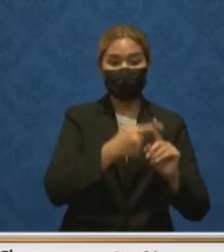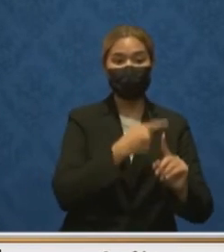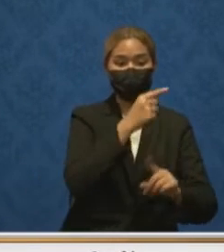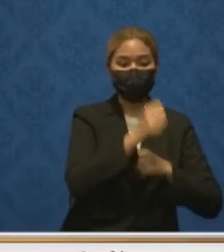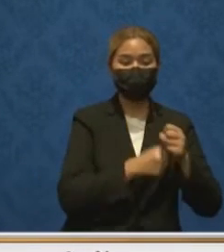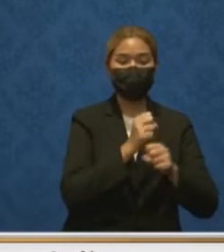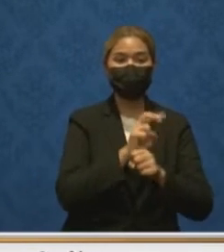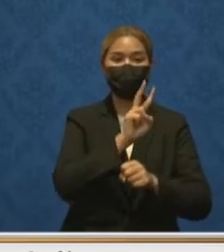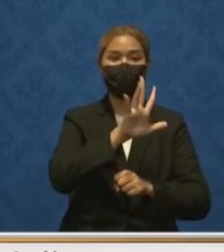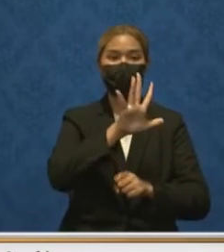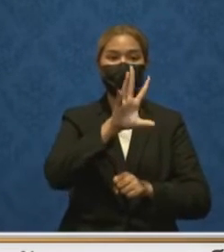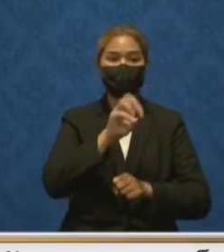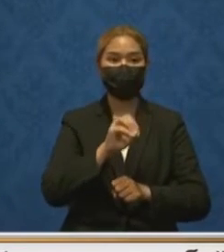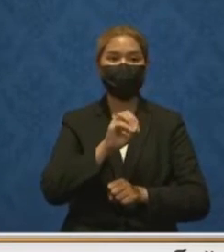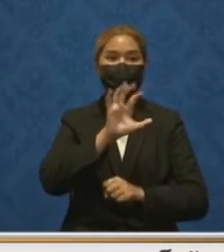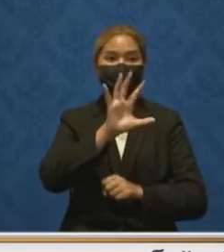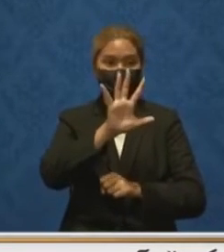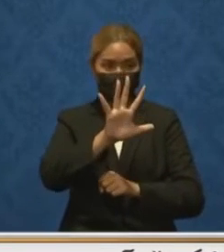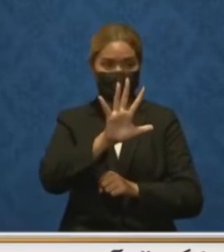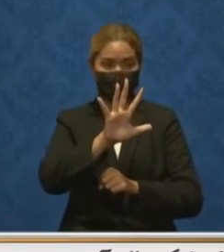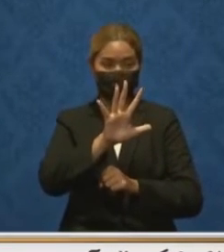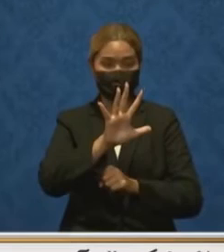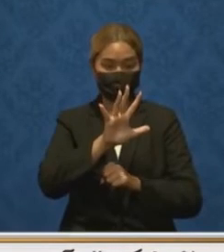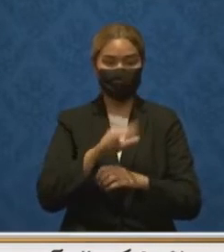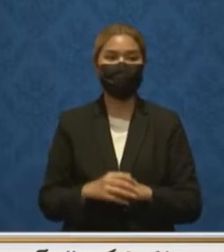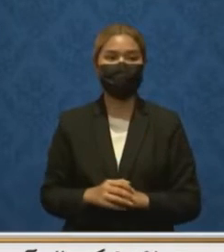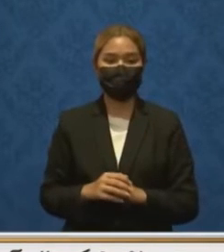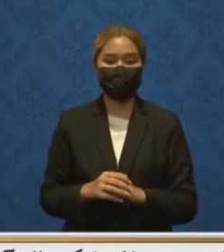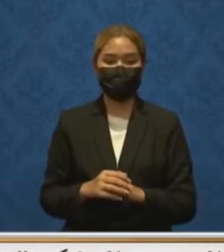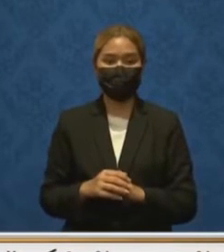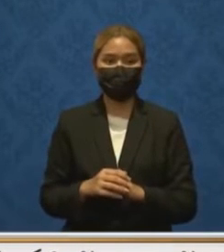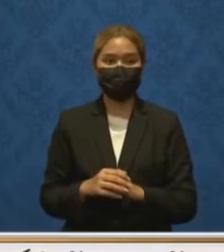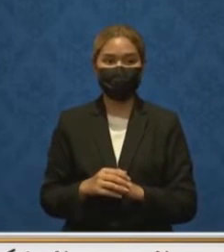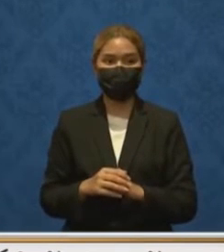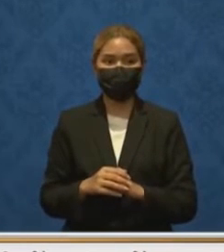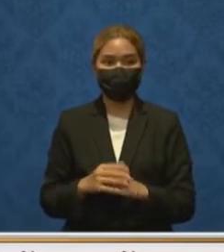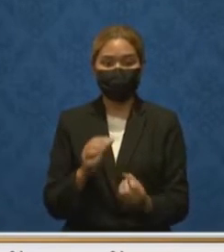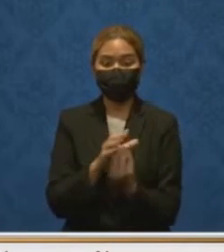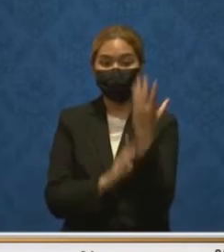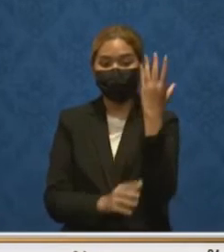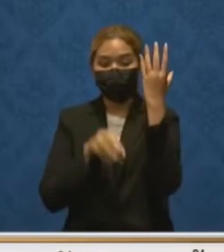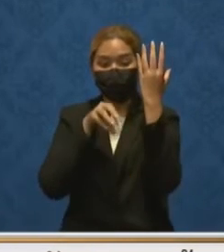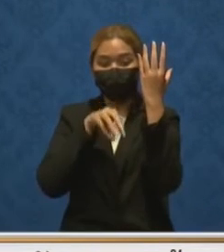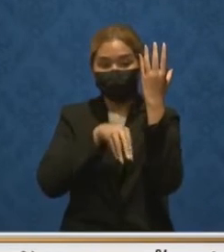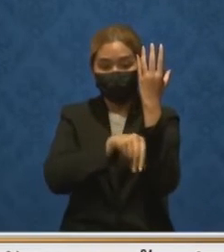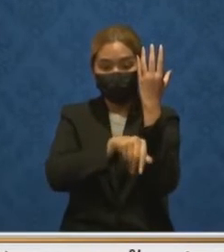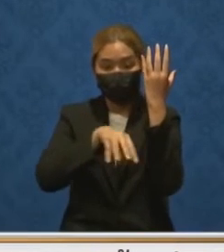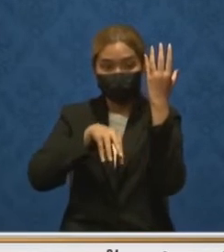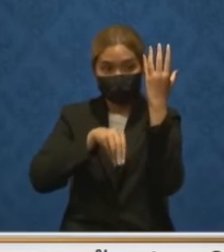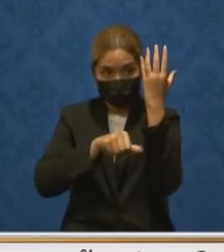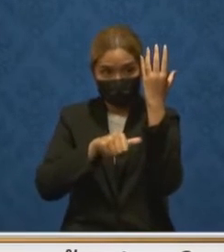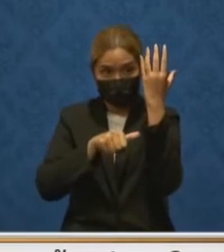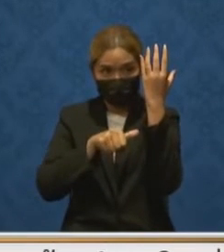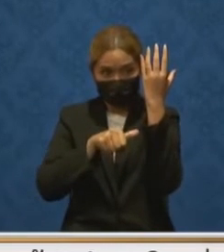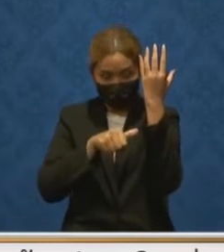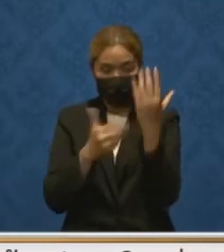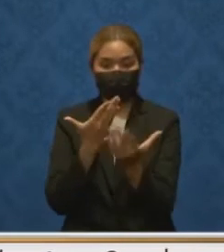กห้าปรากฏวาการนำเข้าปุยติดลบ48%